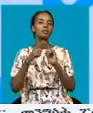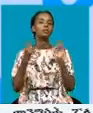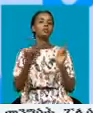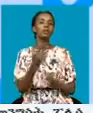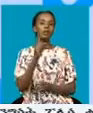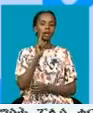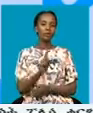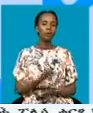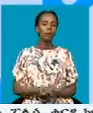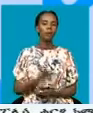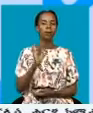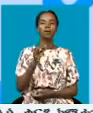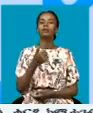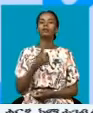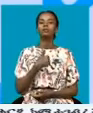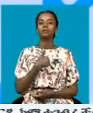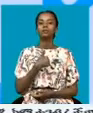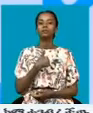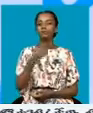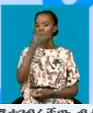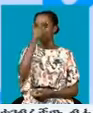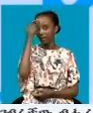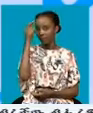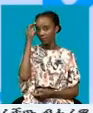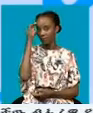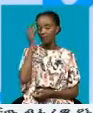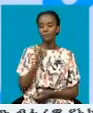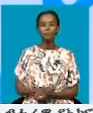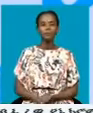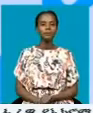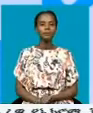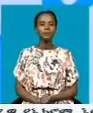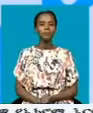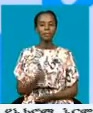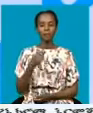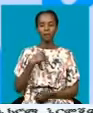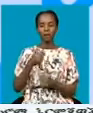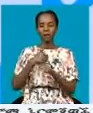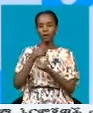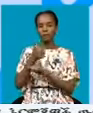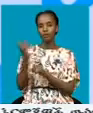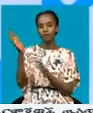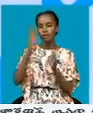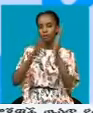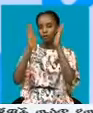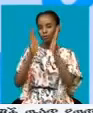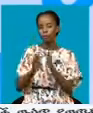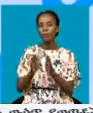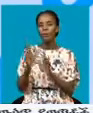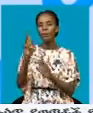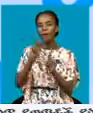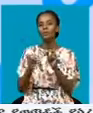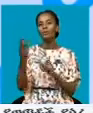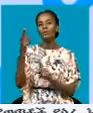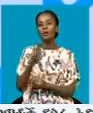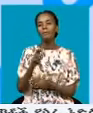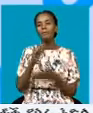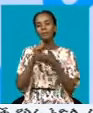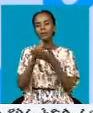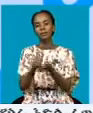ነው ለኔ ለም ምክንያቱም ከኔ አልፎ ለተሸገሩት ማበረሰብ ወይም